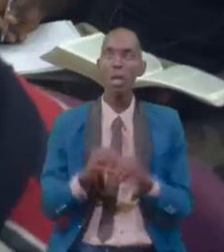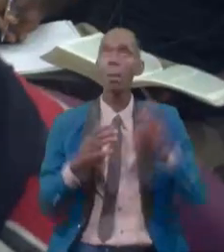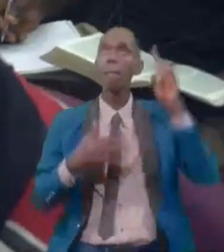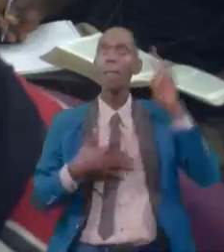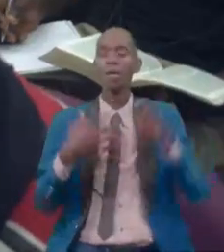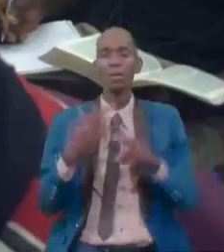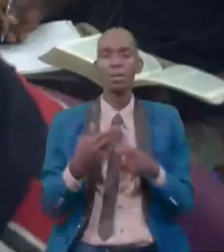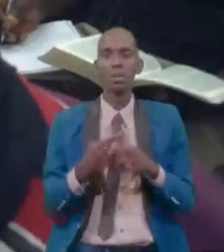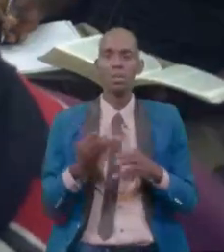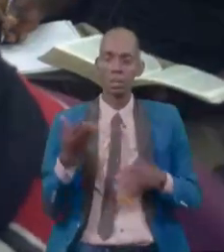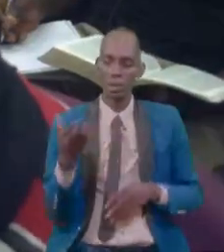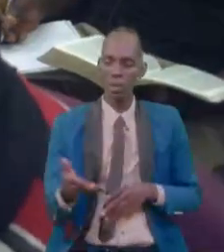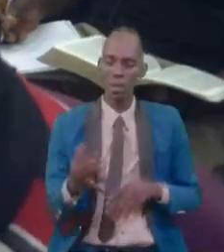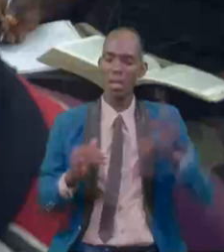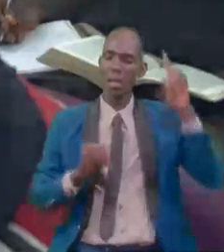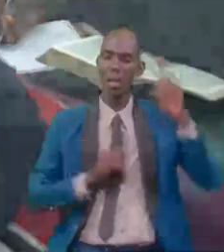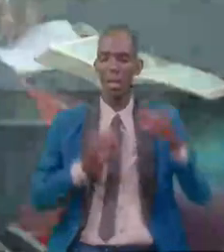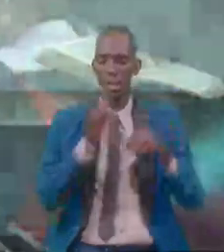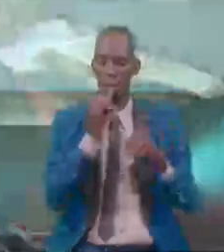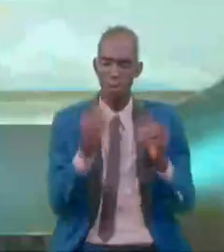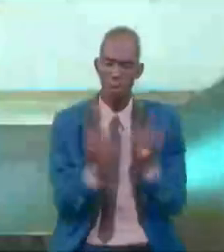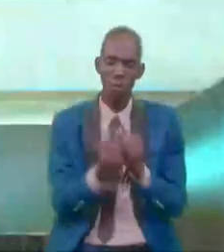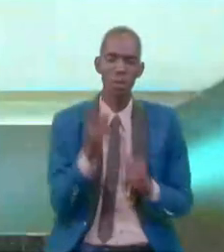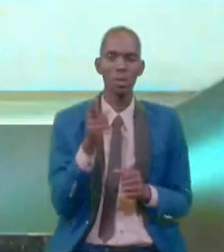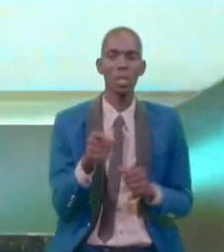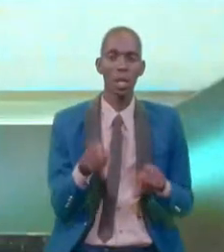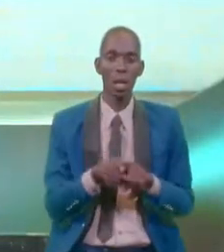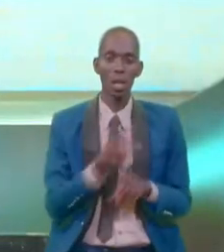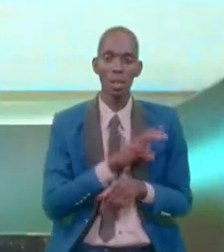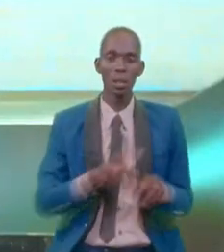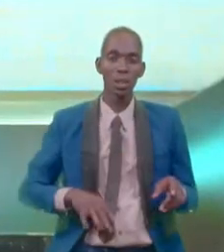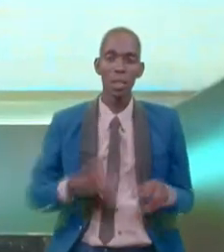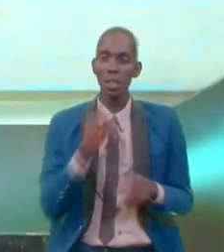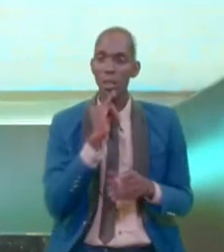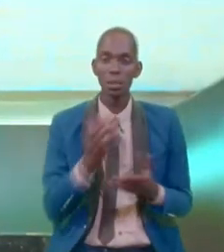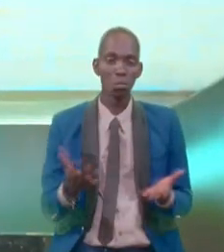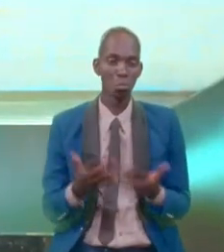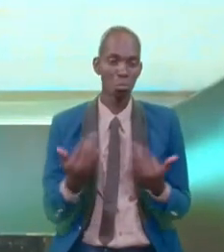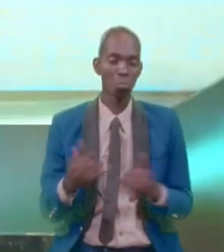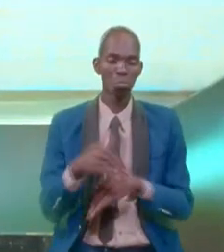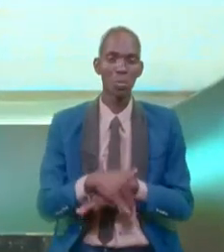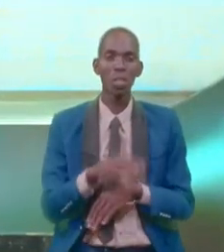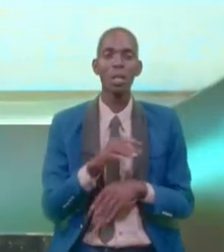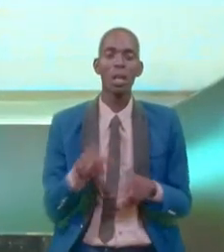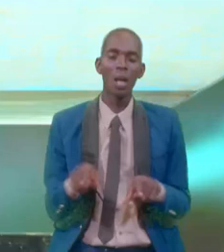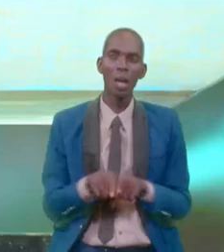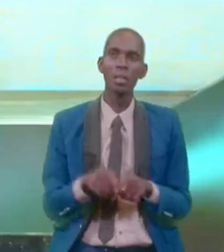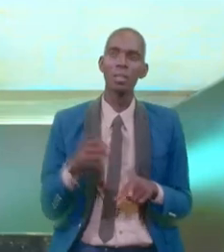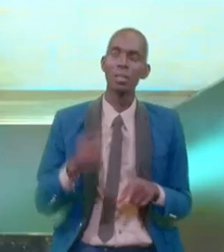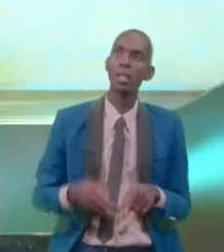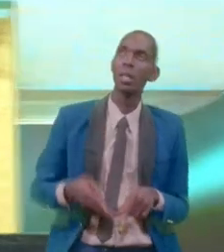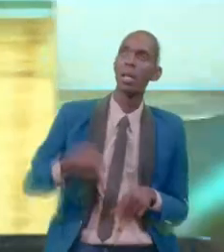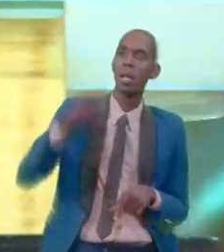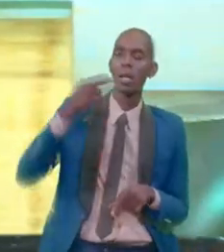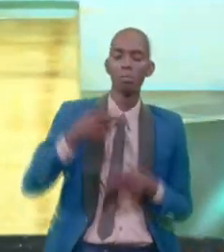milieu d'eux. Et comme Christ est au milieu de nous ce soir, il est le souverain sacrificateur de